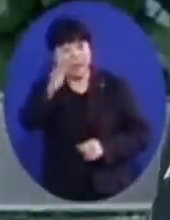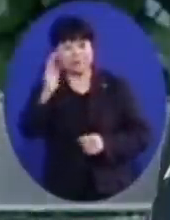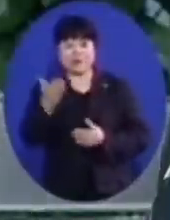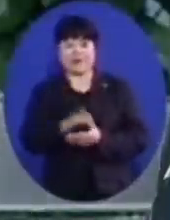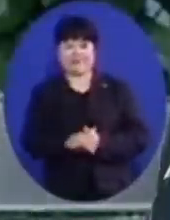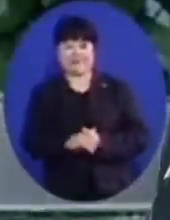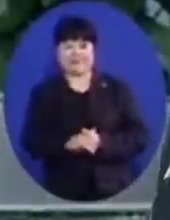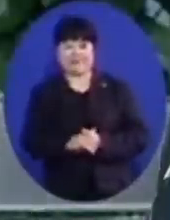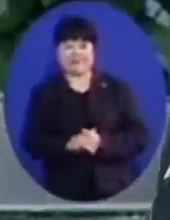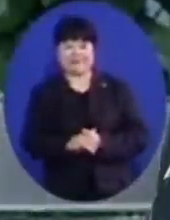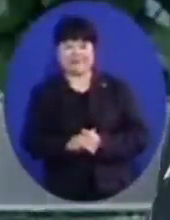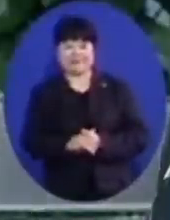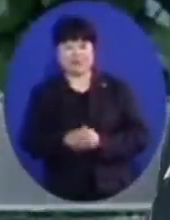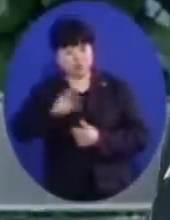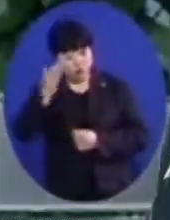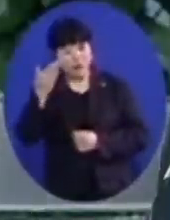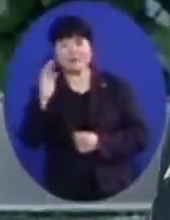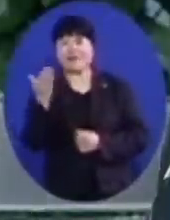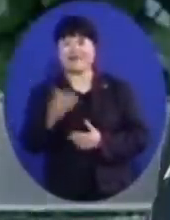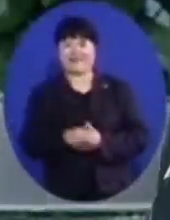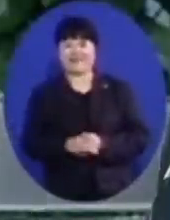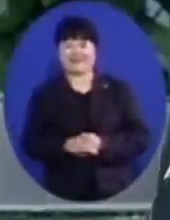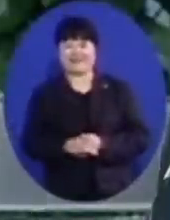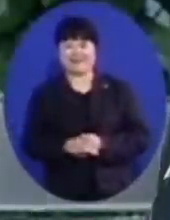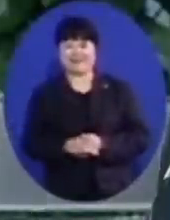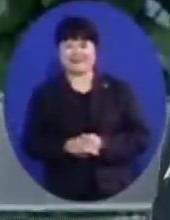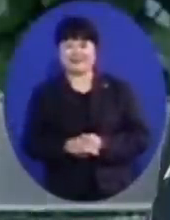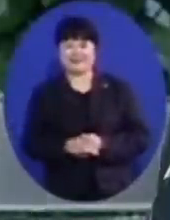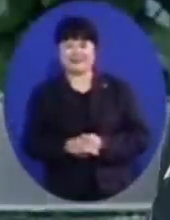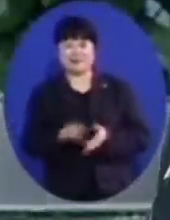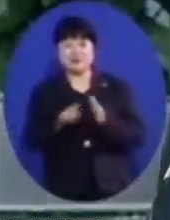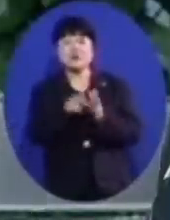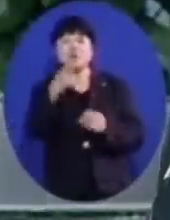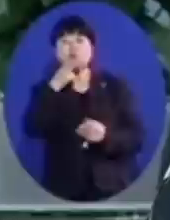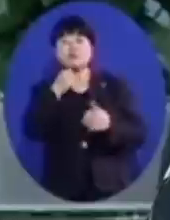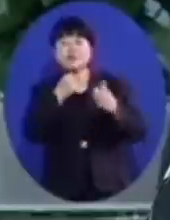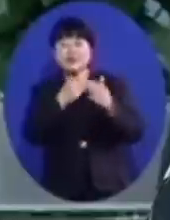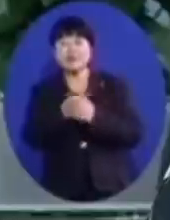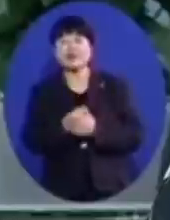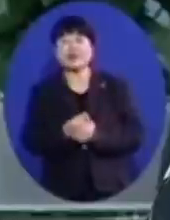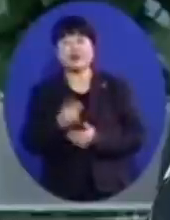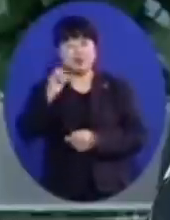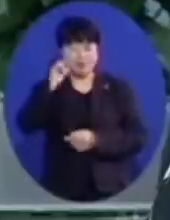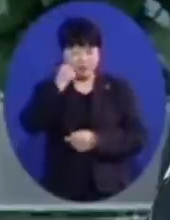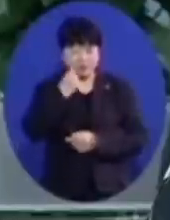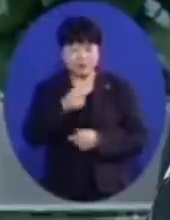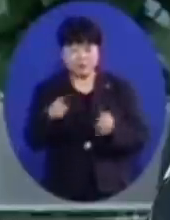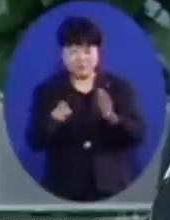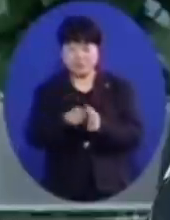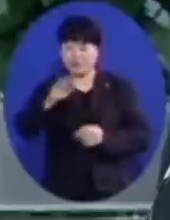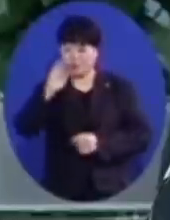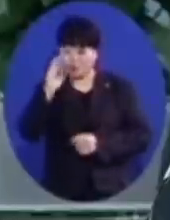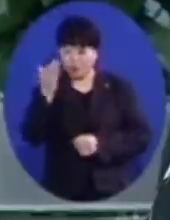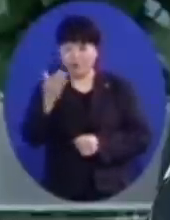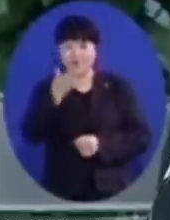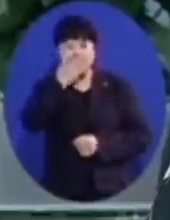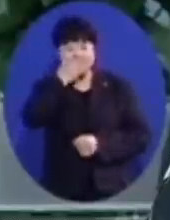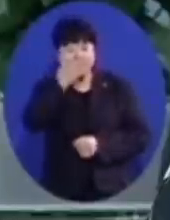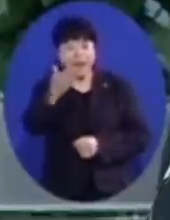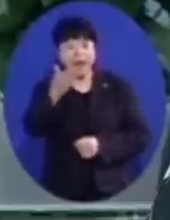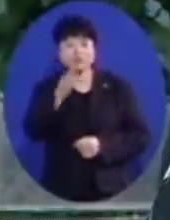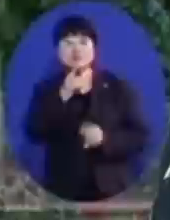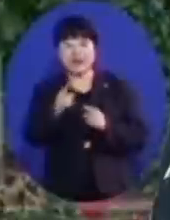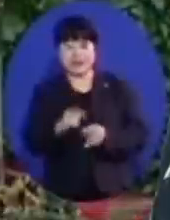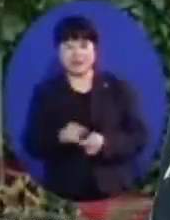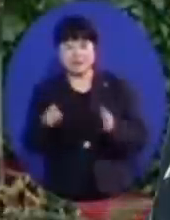되고 일이 되는 것입니다 안 믿으니까 안 되지 믿으면 됩니다 할 수 있거든요 무슨